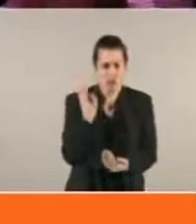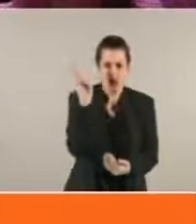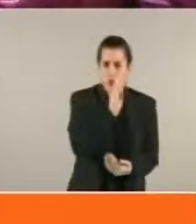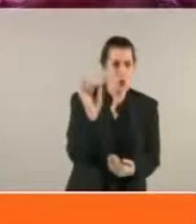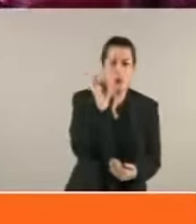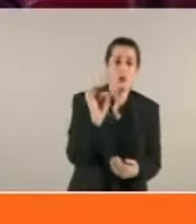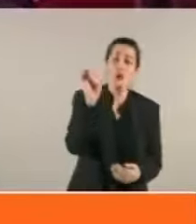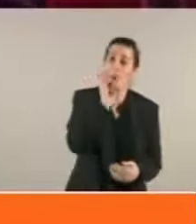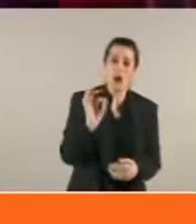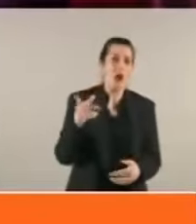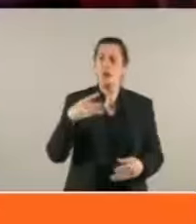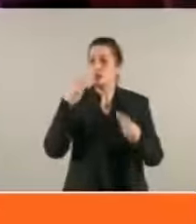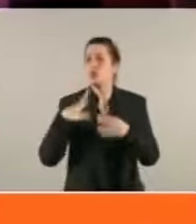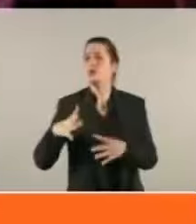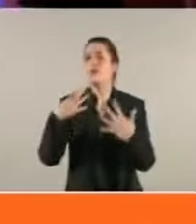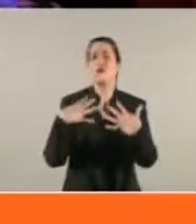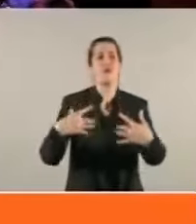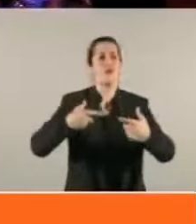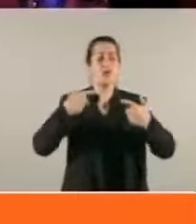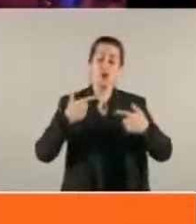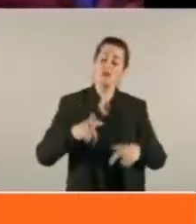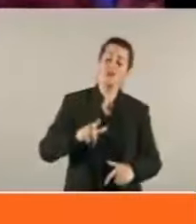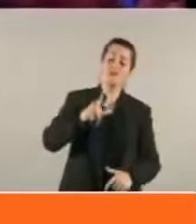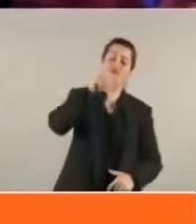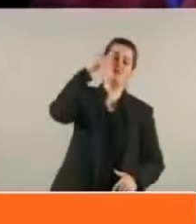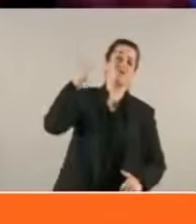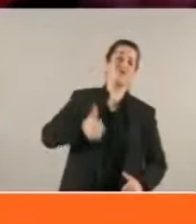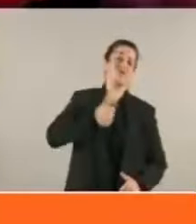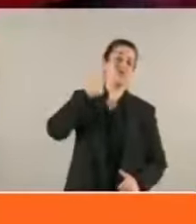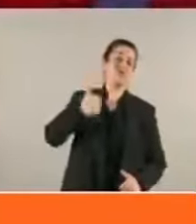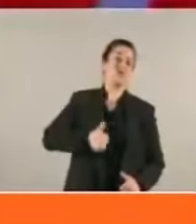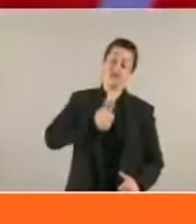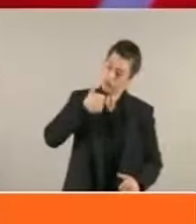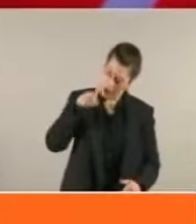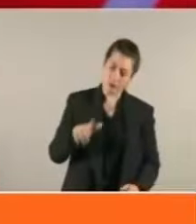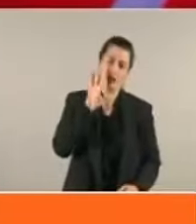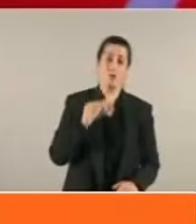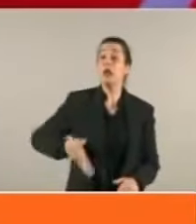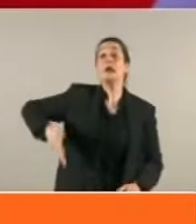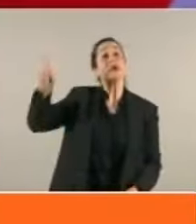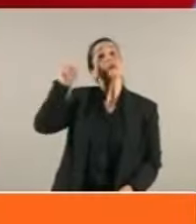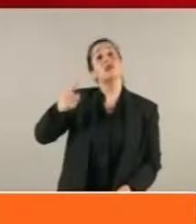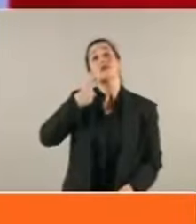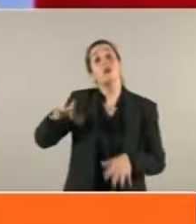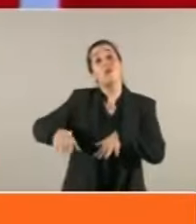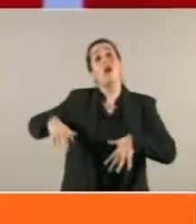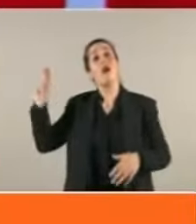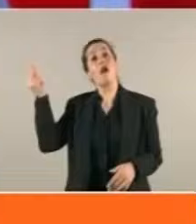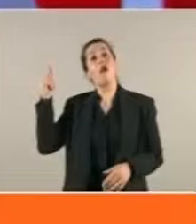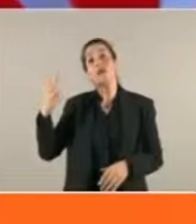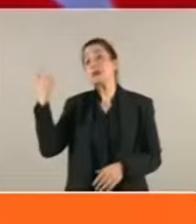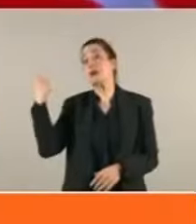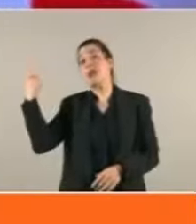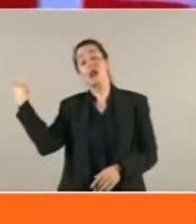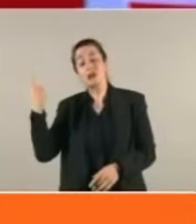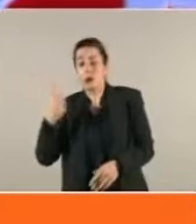υπάρχει. Όχι, υπάρχει αλαζονία. Υπάρχει αλαζονία, όπως μου είπε ο κύριος Μητσοτάκης στη Βουλή, το ζύγι του 41%